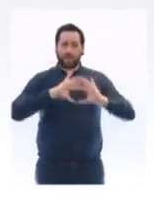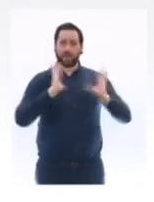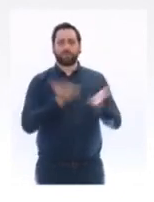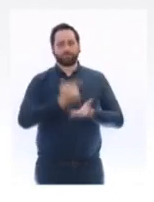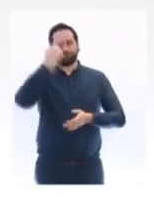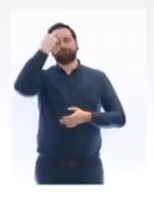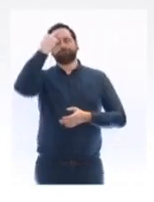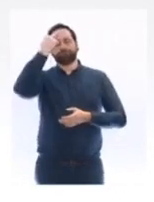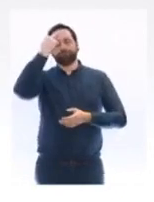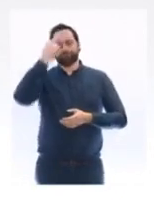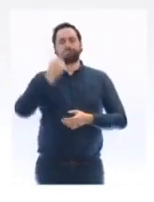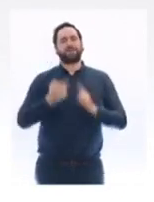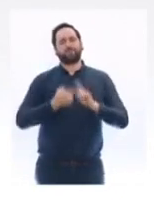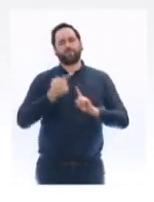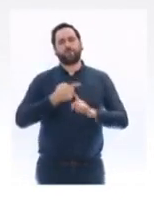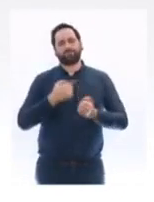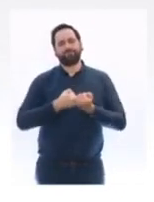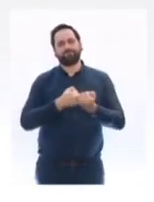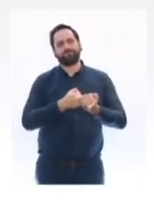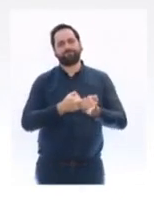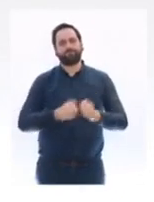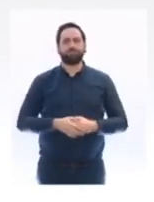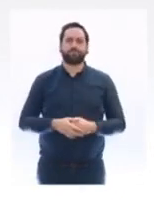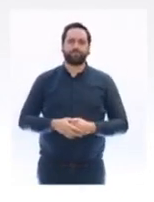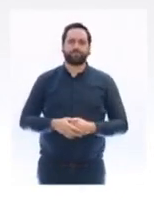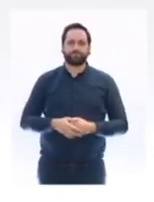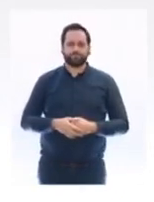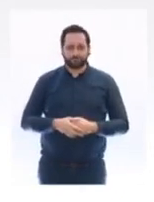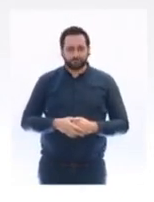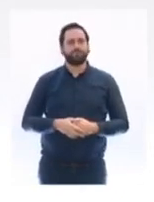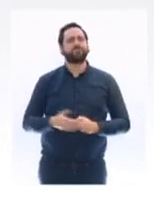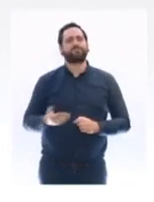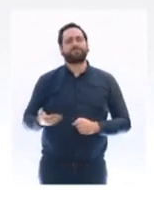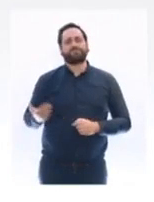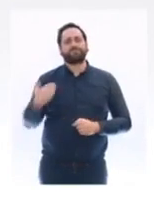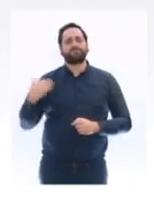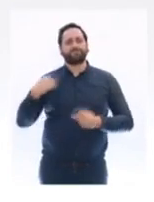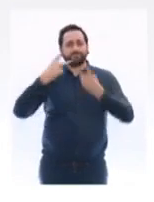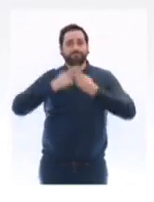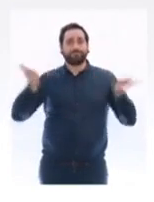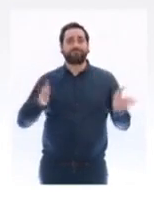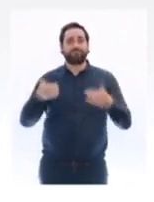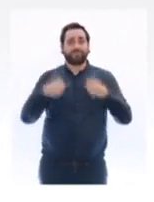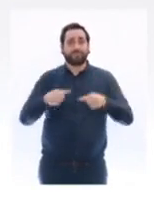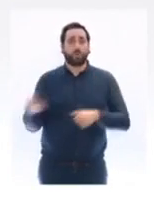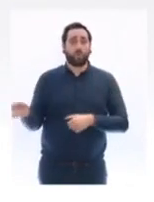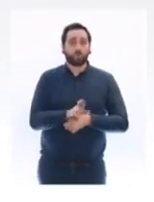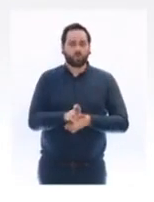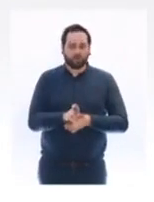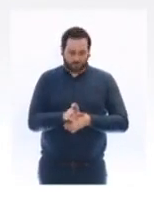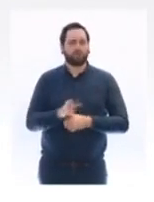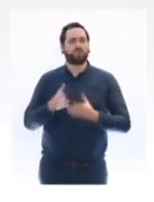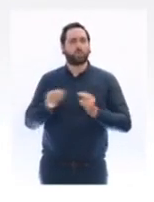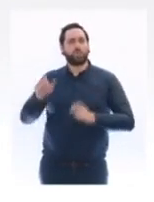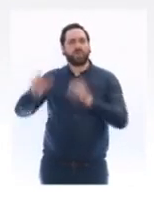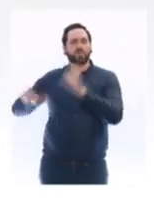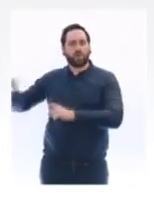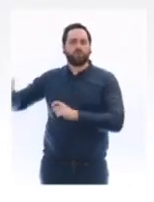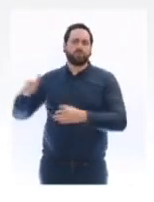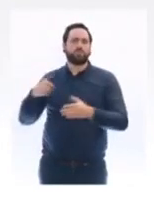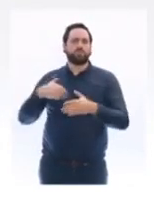être bouleversé dans les semaines qui viennent après avoir déjà beaucoup souffert. Le président de la République, le